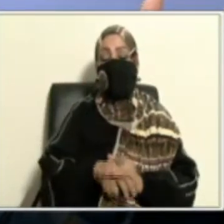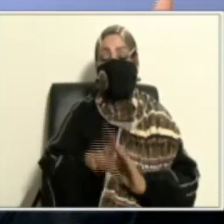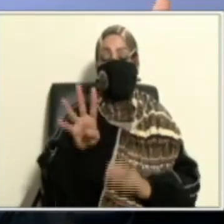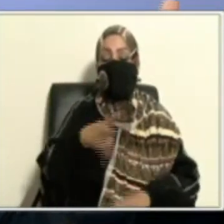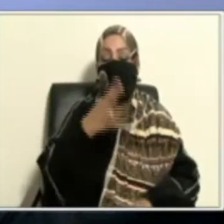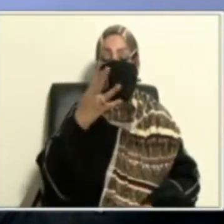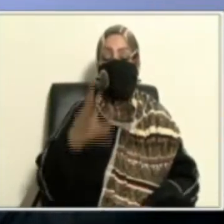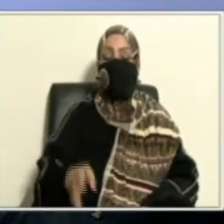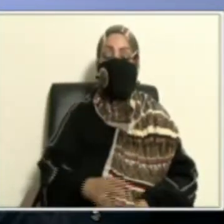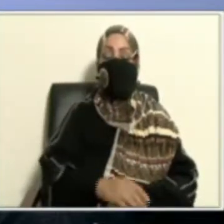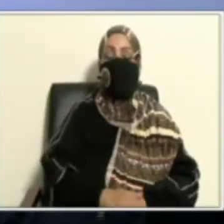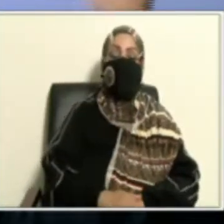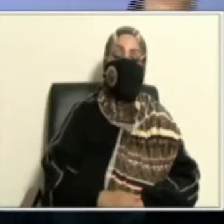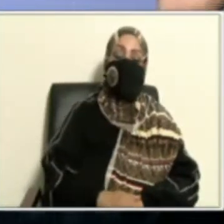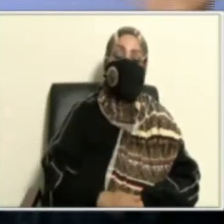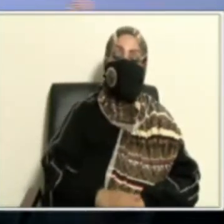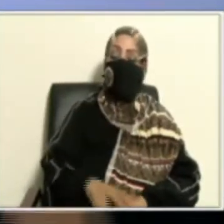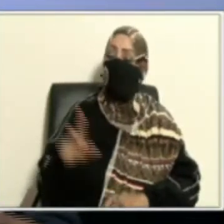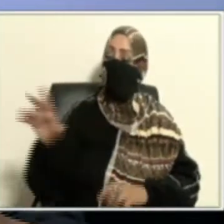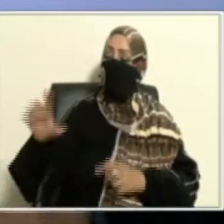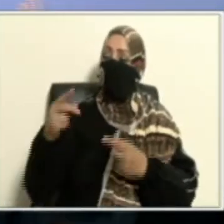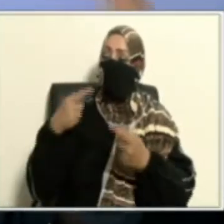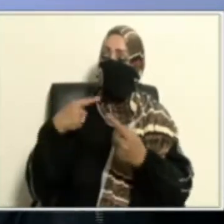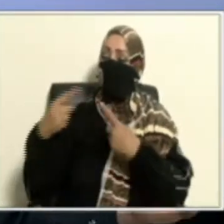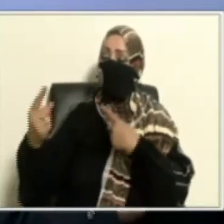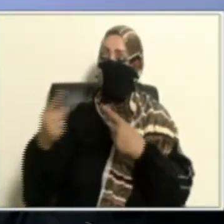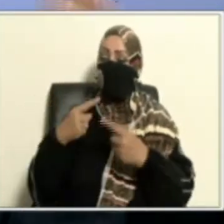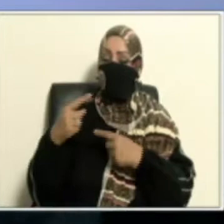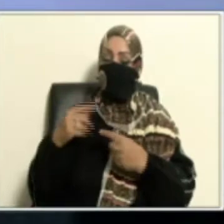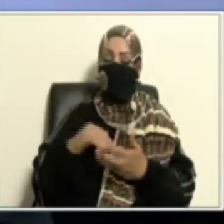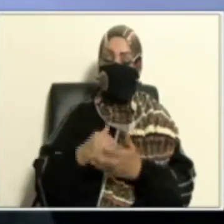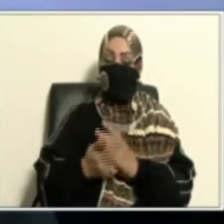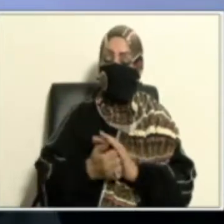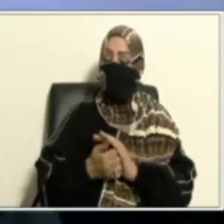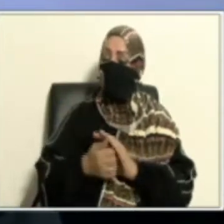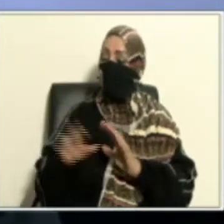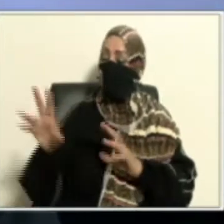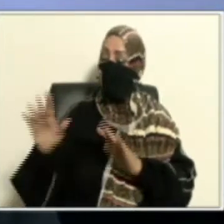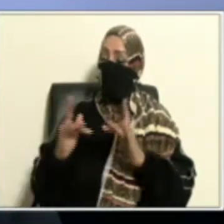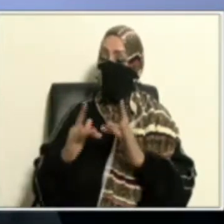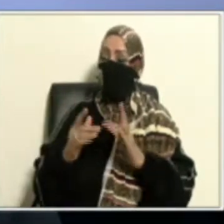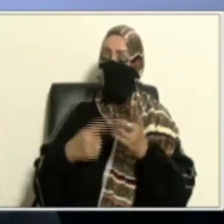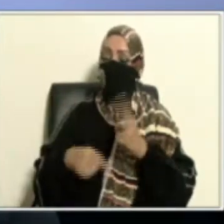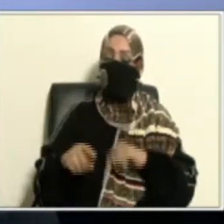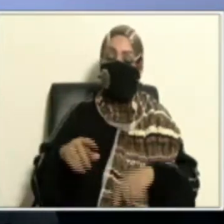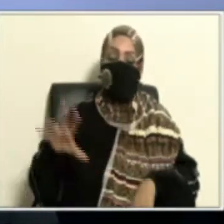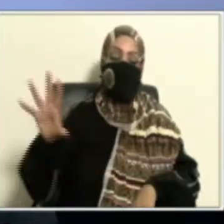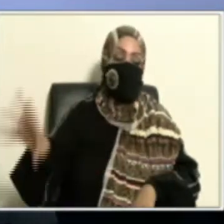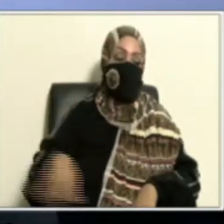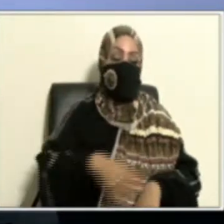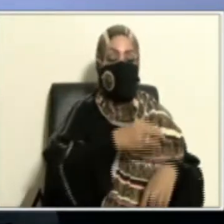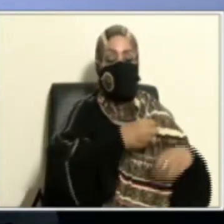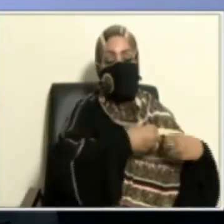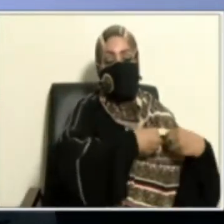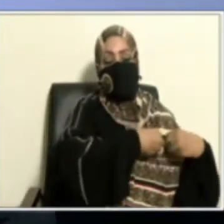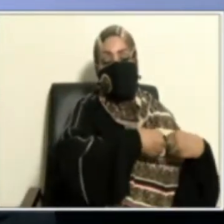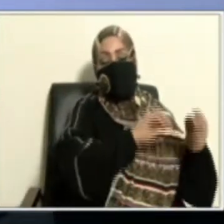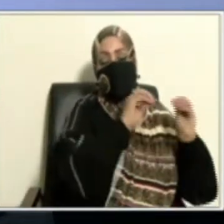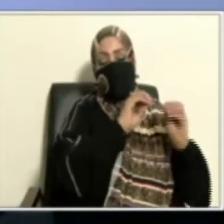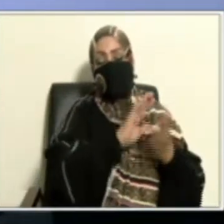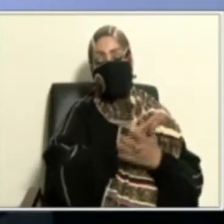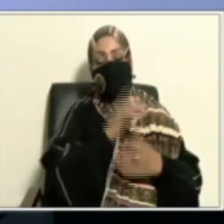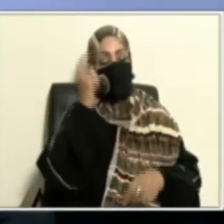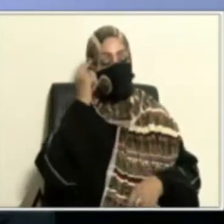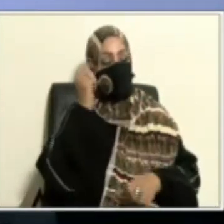بيع لغيره كما تريد، بيع بربح بيع بخسارة بيع زي ما شريت، ما عندناش إشكالية بعد ذلك. المهم